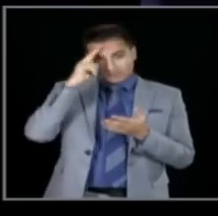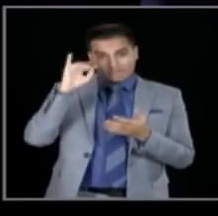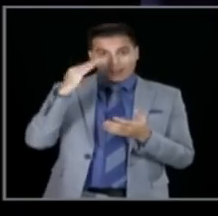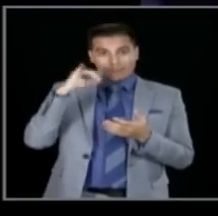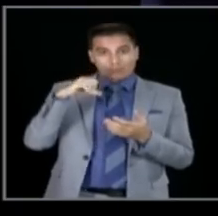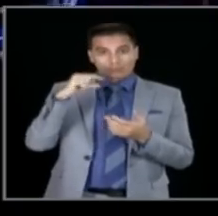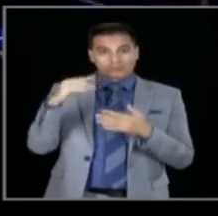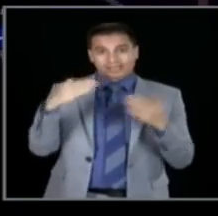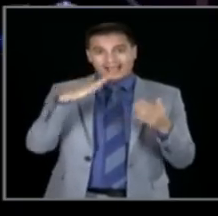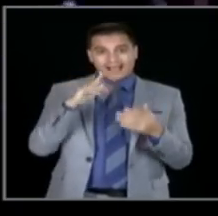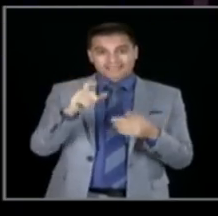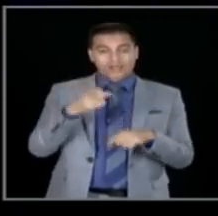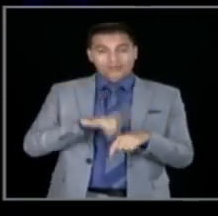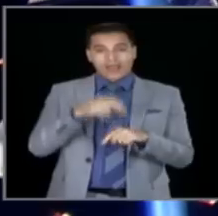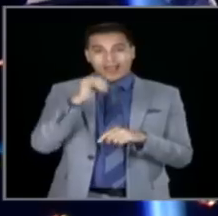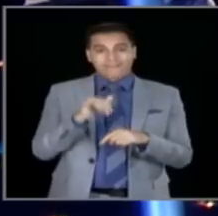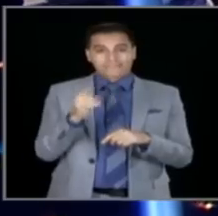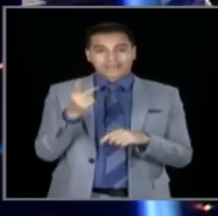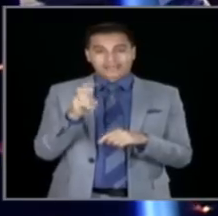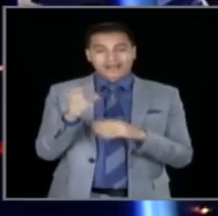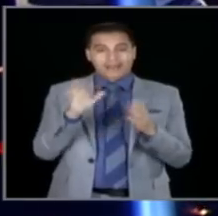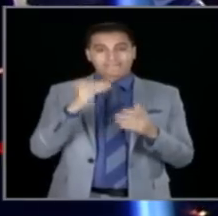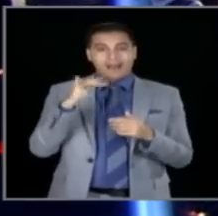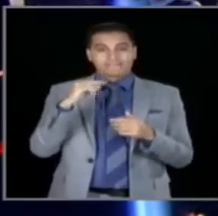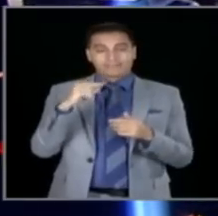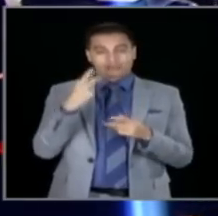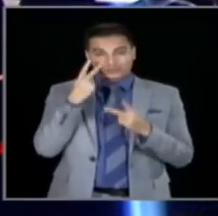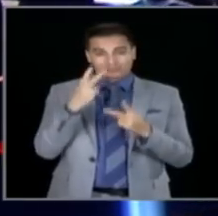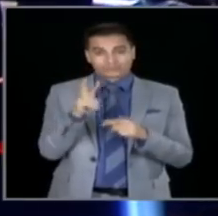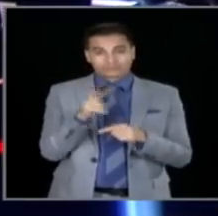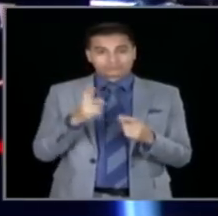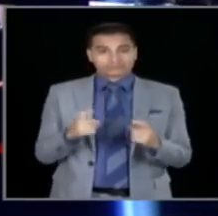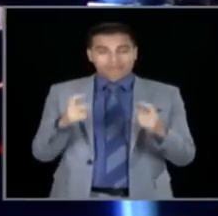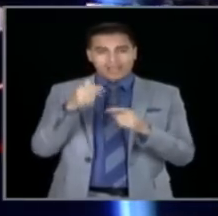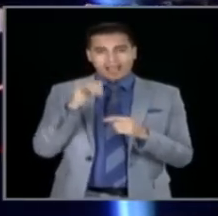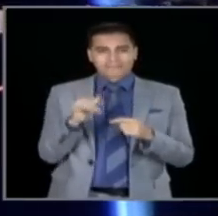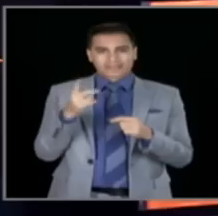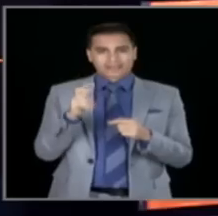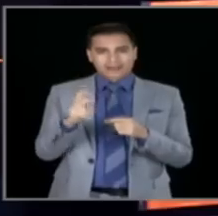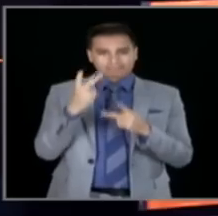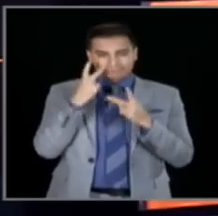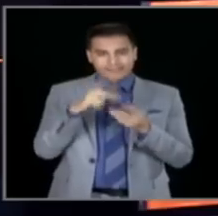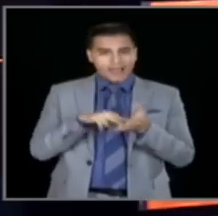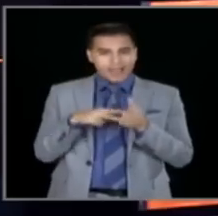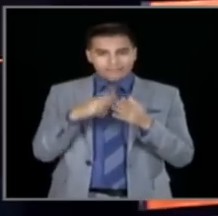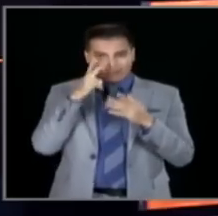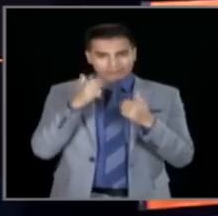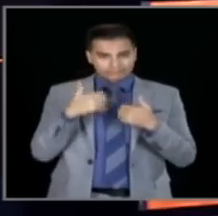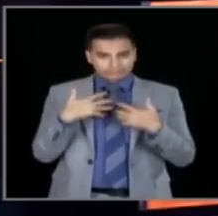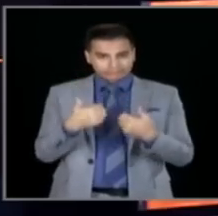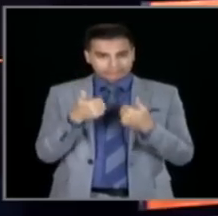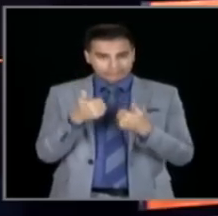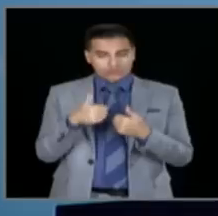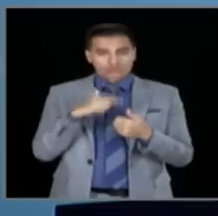محمود حسن وأميرة محمد. أميرة محمد ومحمود حسن. أميرة، إزيك يا أميرة؟ إزي حضرتك؟